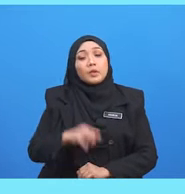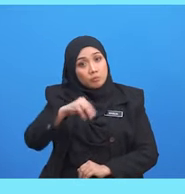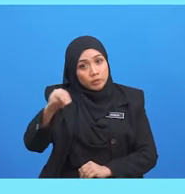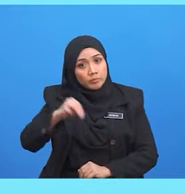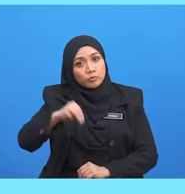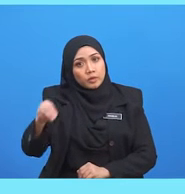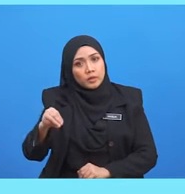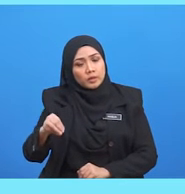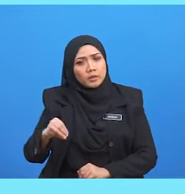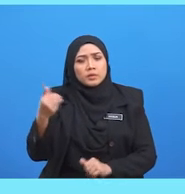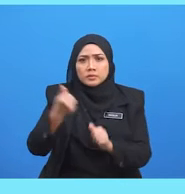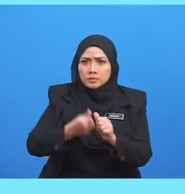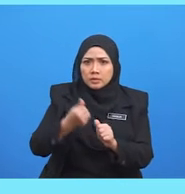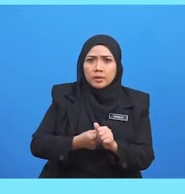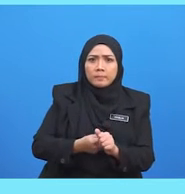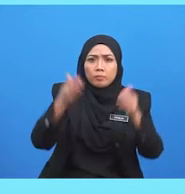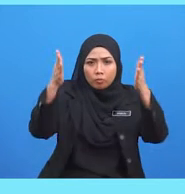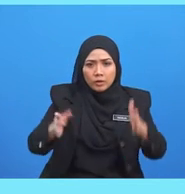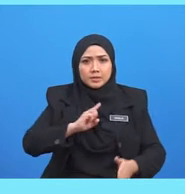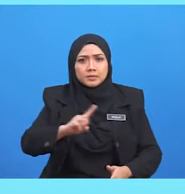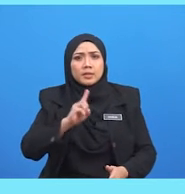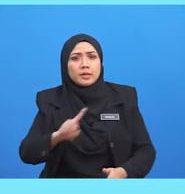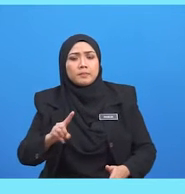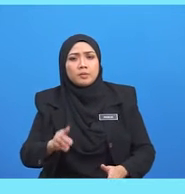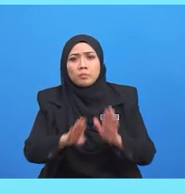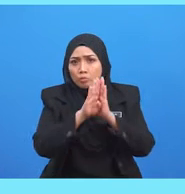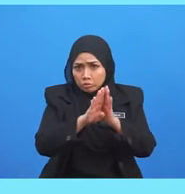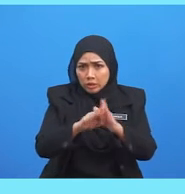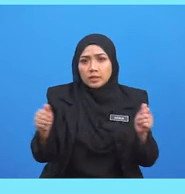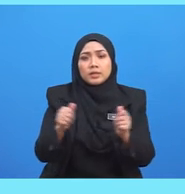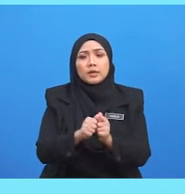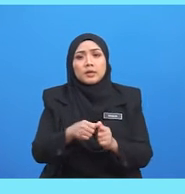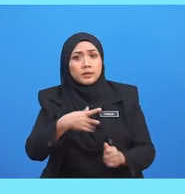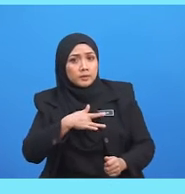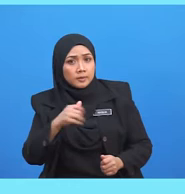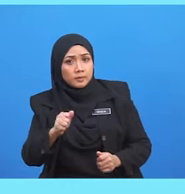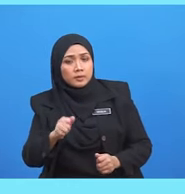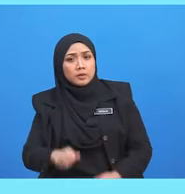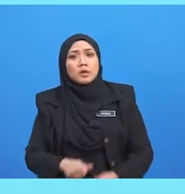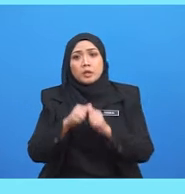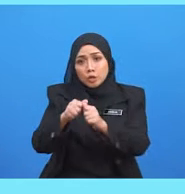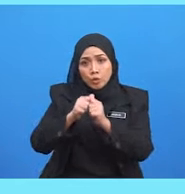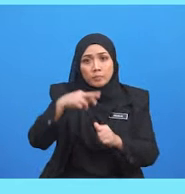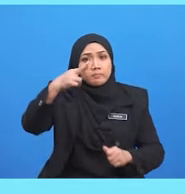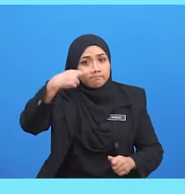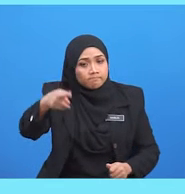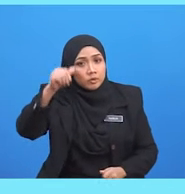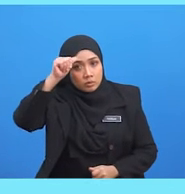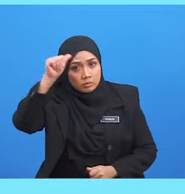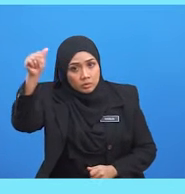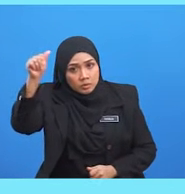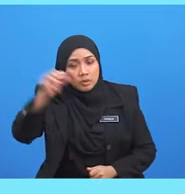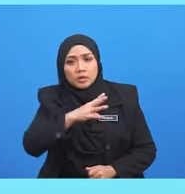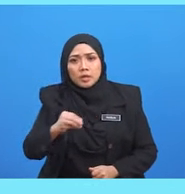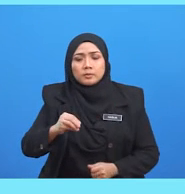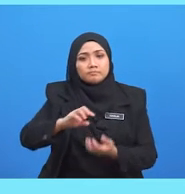Baiklah murid-murid, setiap mukmin hendaklah membuktikan keimanan dengan mematuhi segala perintah Allah Subhanahu Wa